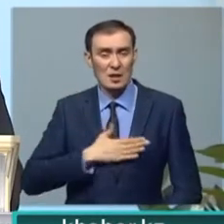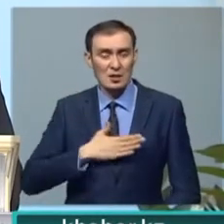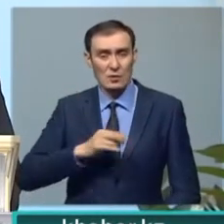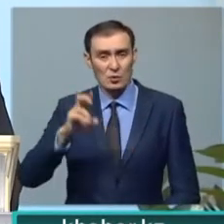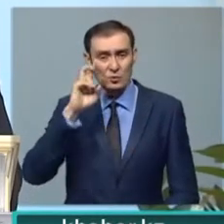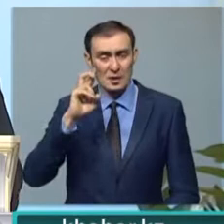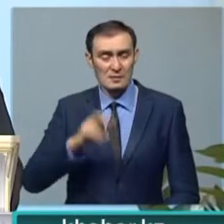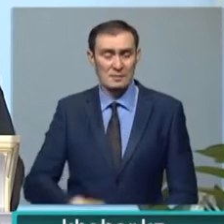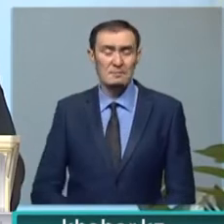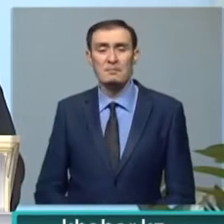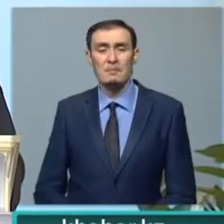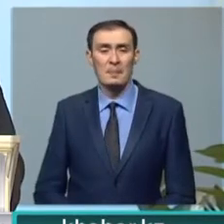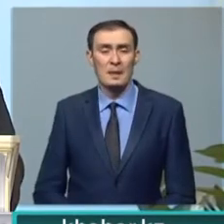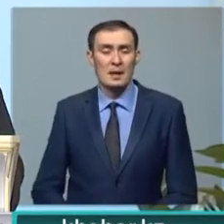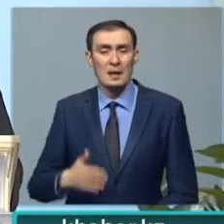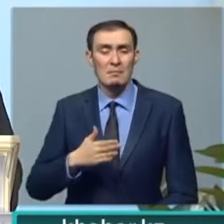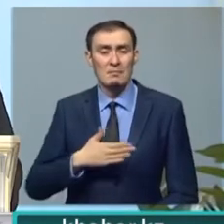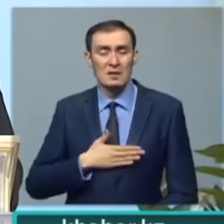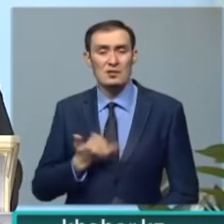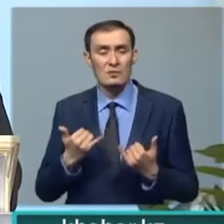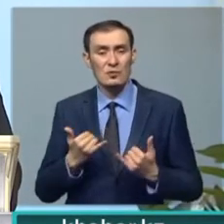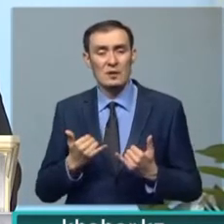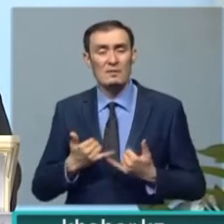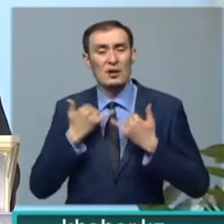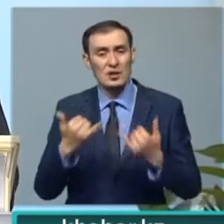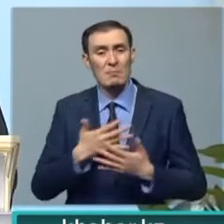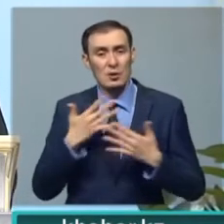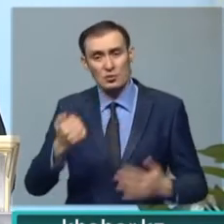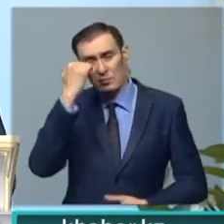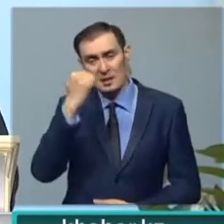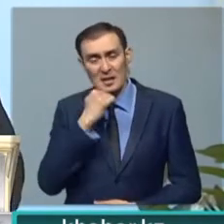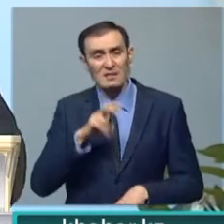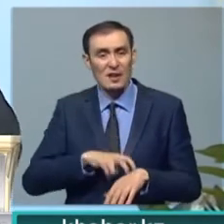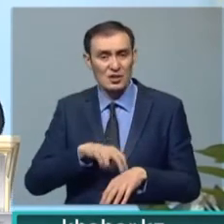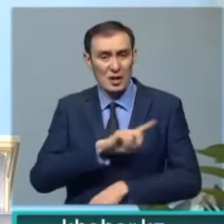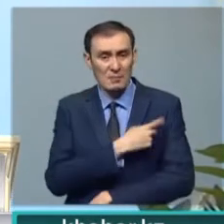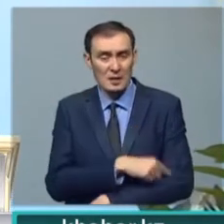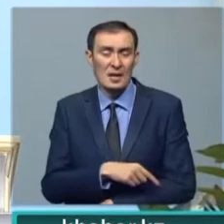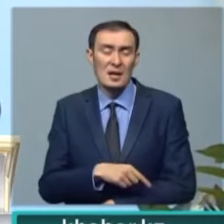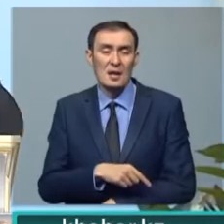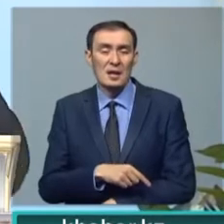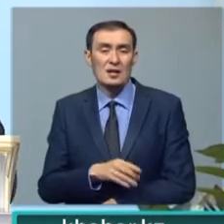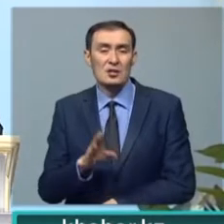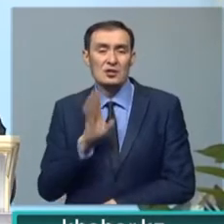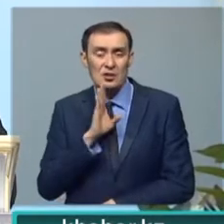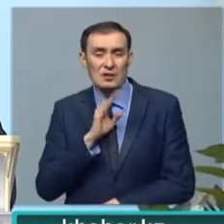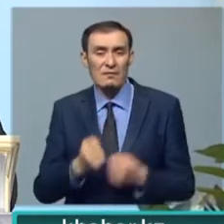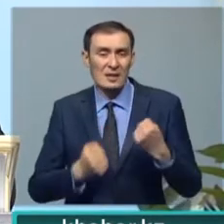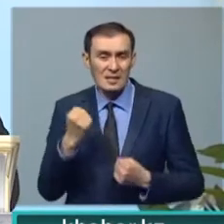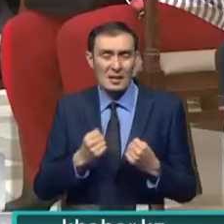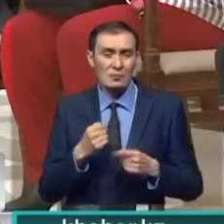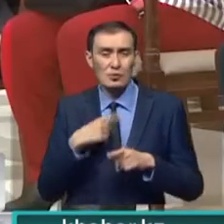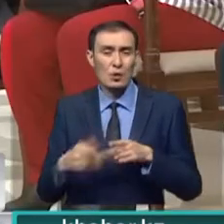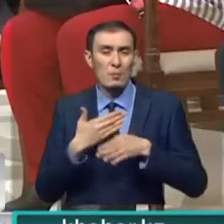нашей памяти мы выражаем сегодня огромную благодарность врачам и медсёстрам санитаром водителем скорой